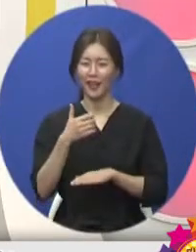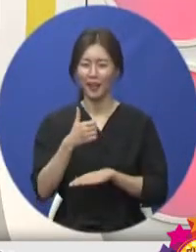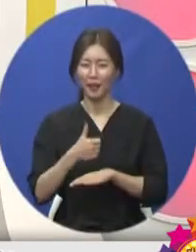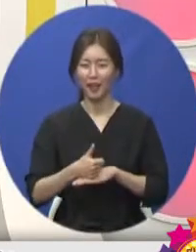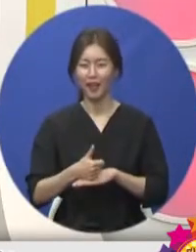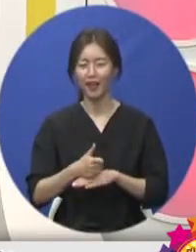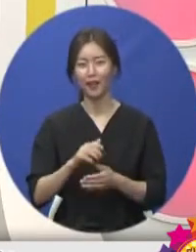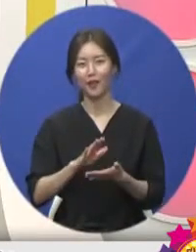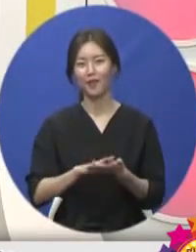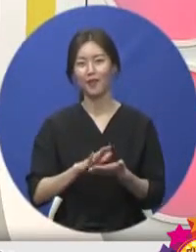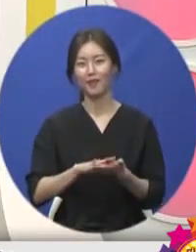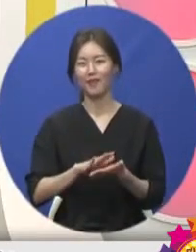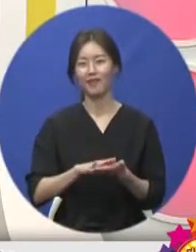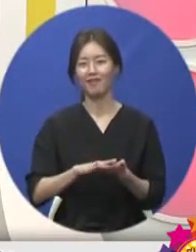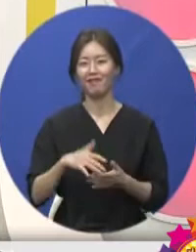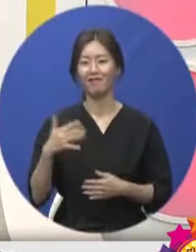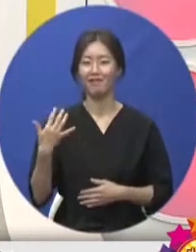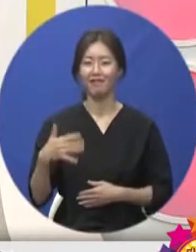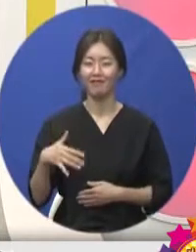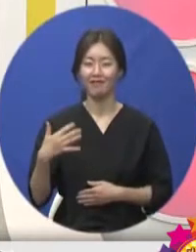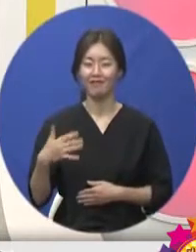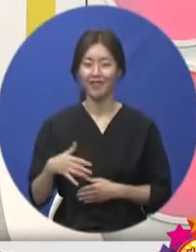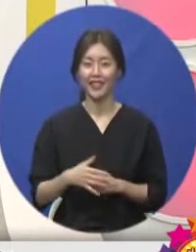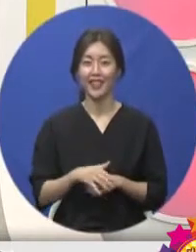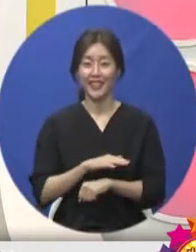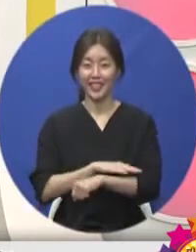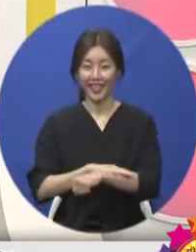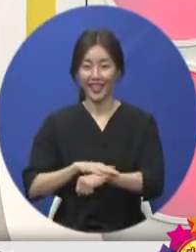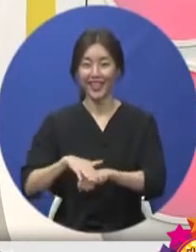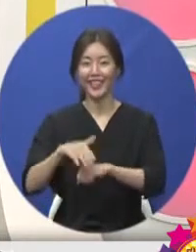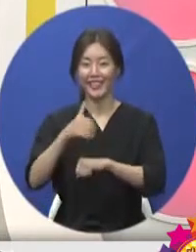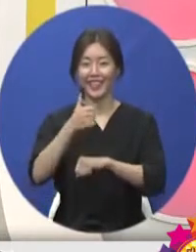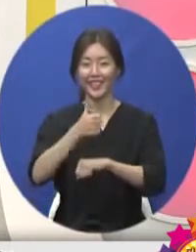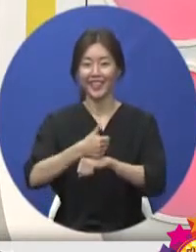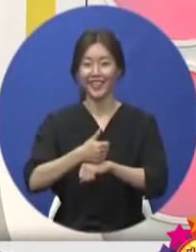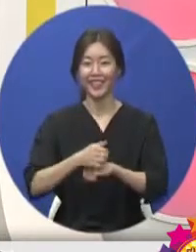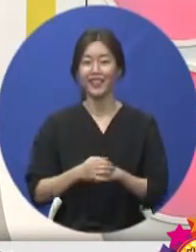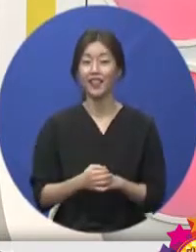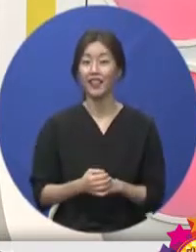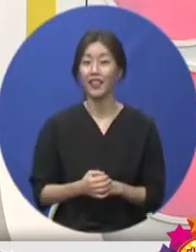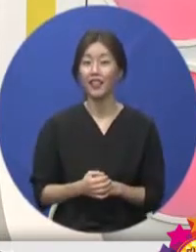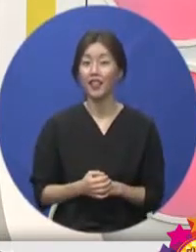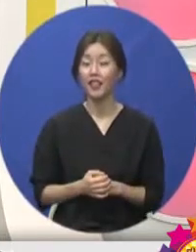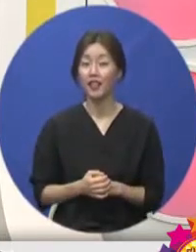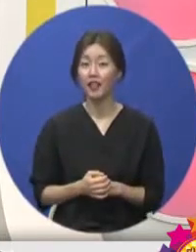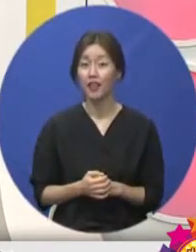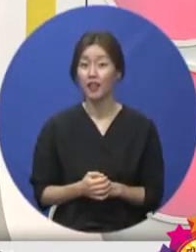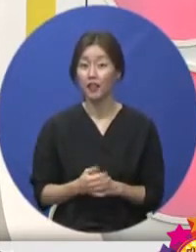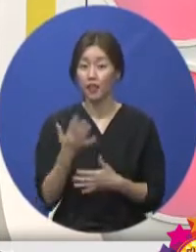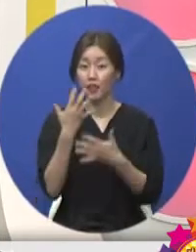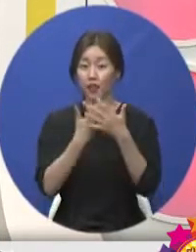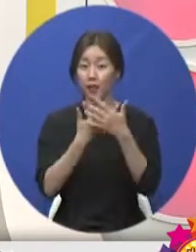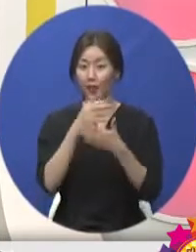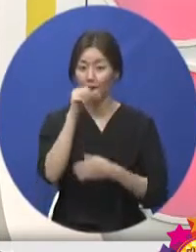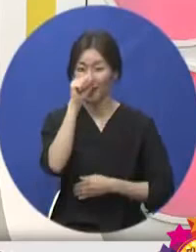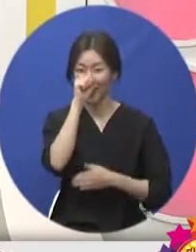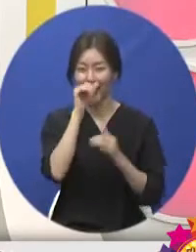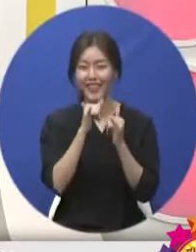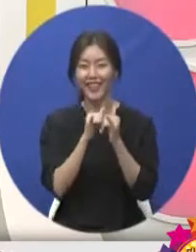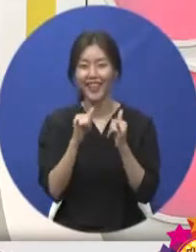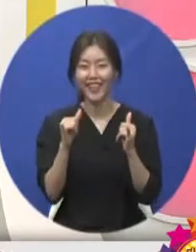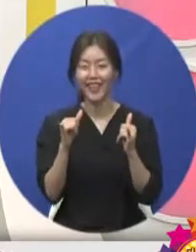까지도 이렇게 열창으로 그러니까요. 마무리를 해 주셨습니다. 네, 영화를 좋아하는 사람들이 좋아한